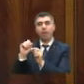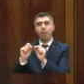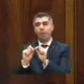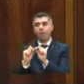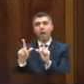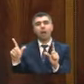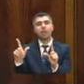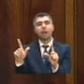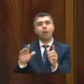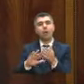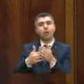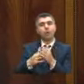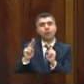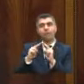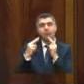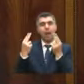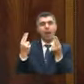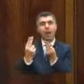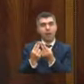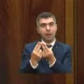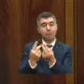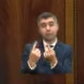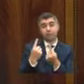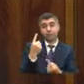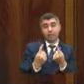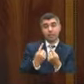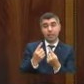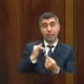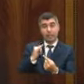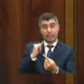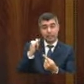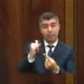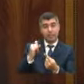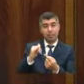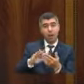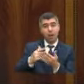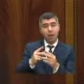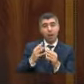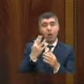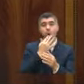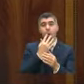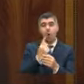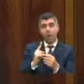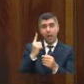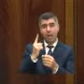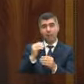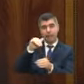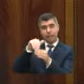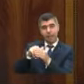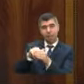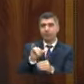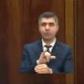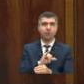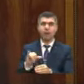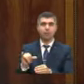تؤكد التجارب العالمية أنها لا تستقر طويلا على لون معين، لذلك وجب